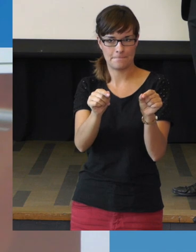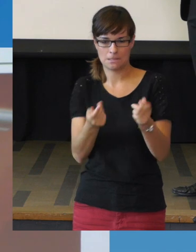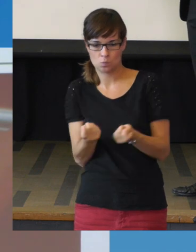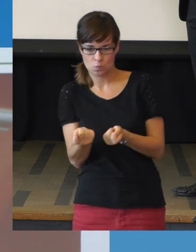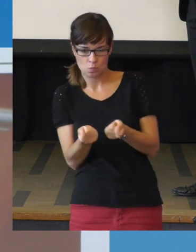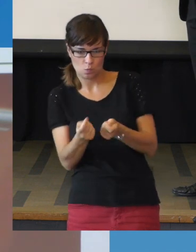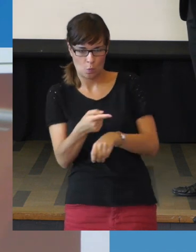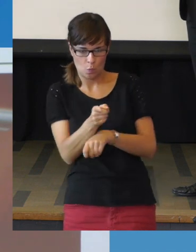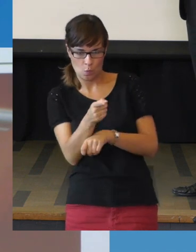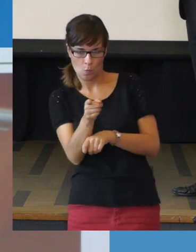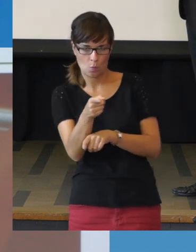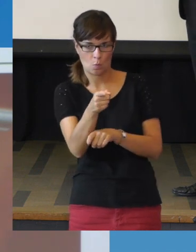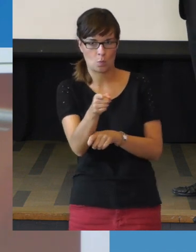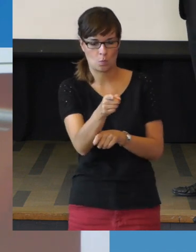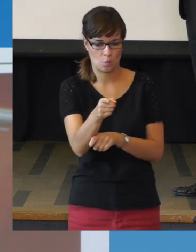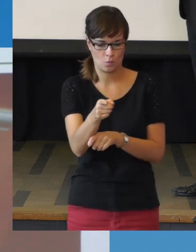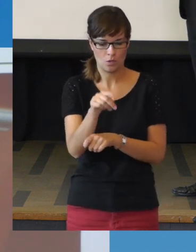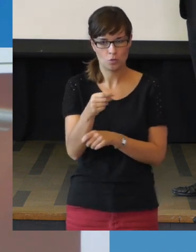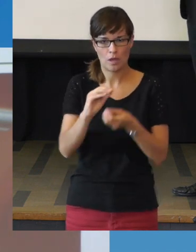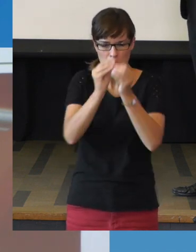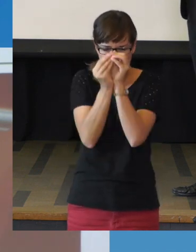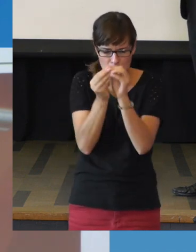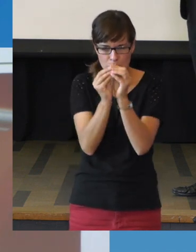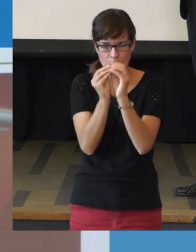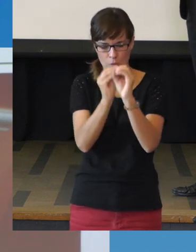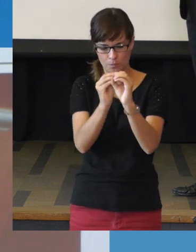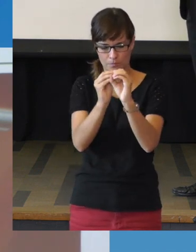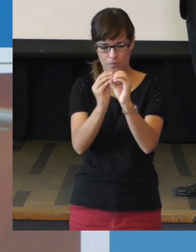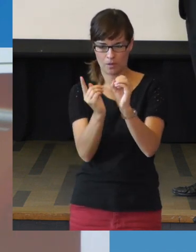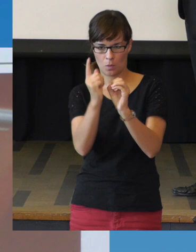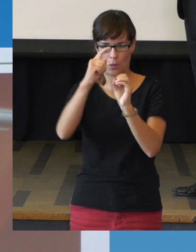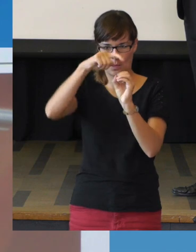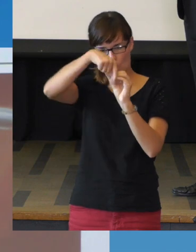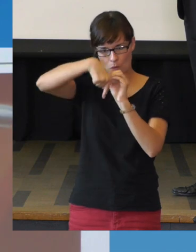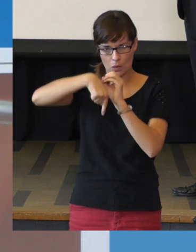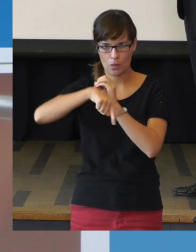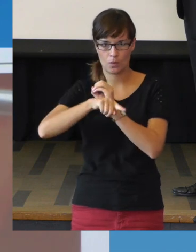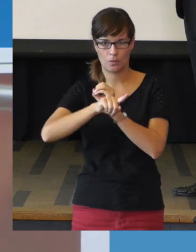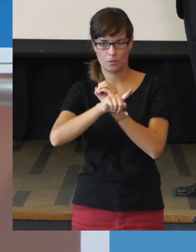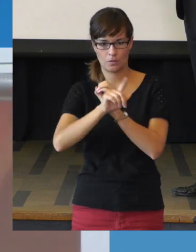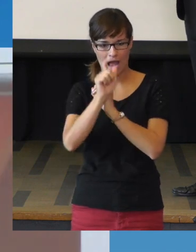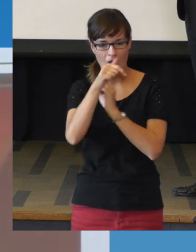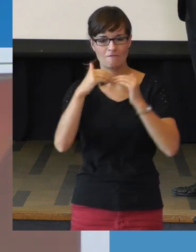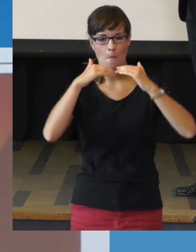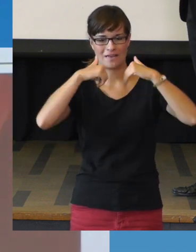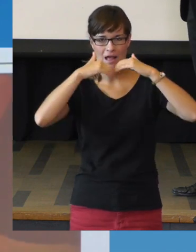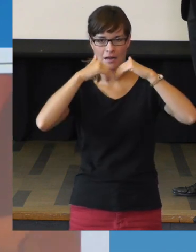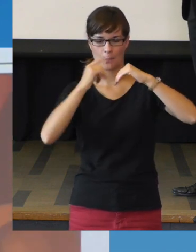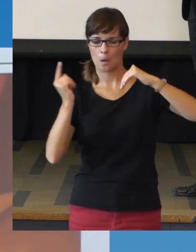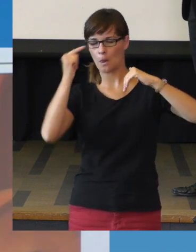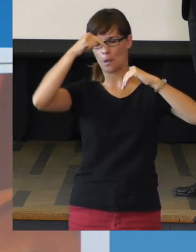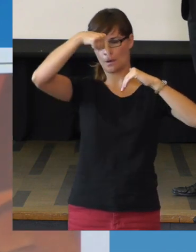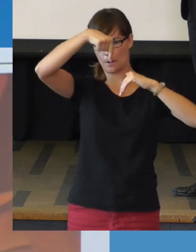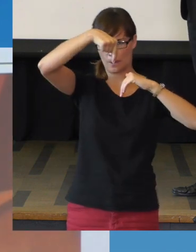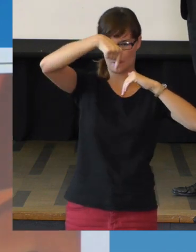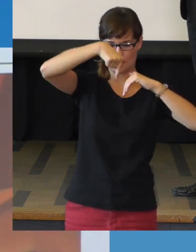ist, vor. Der Clip ist erst eingefalten, wird dann ausgerichtet in die Richtung auf die Mitralklappe, die undicht ist.